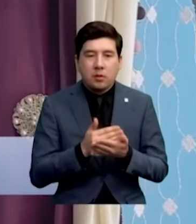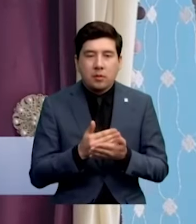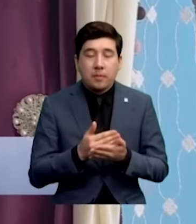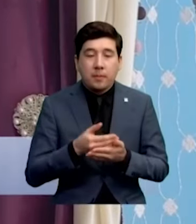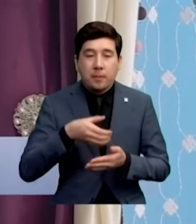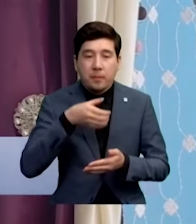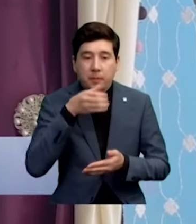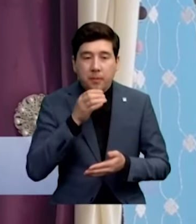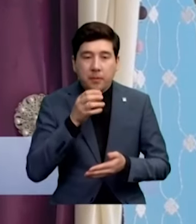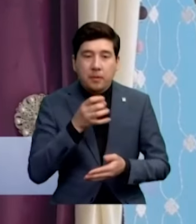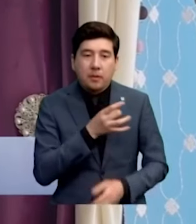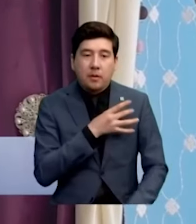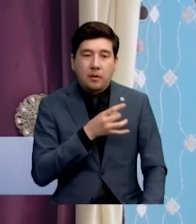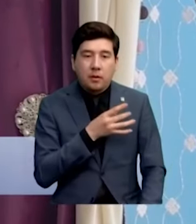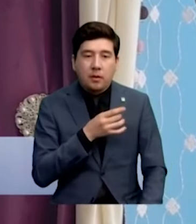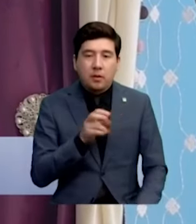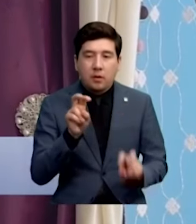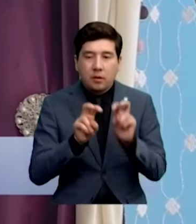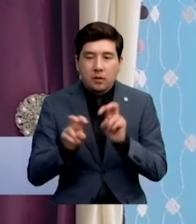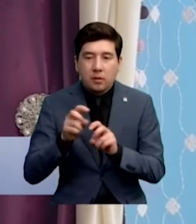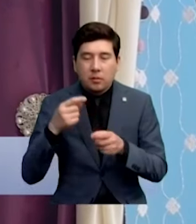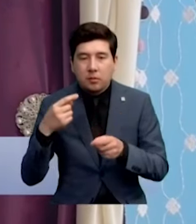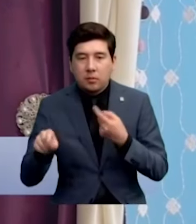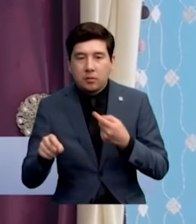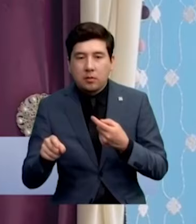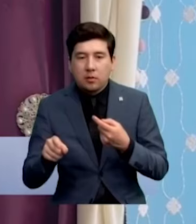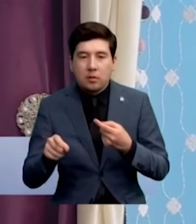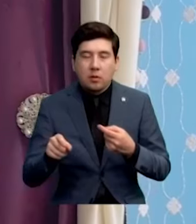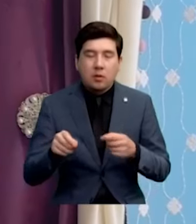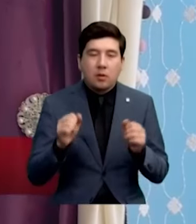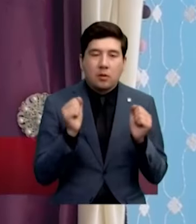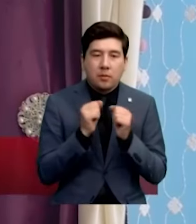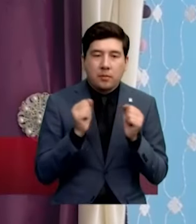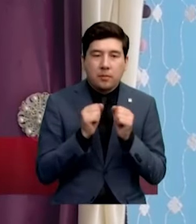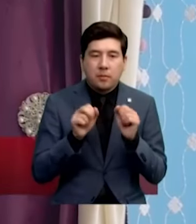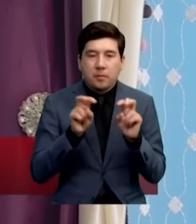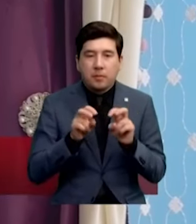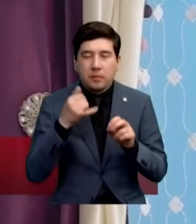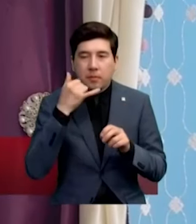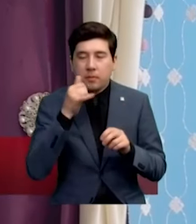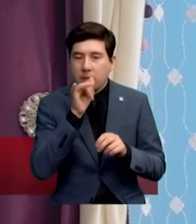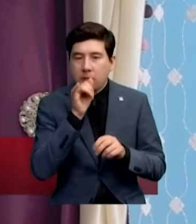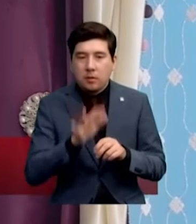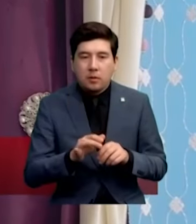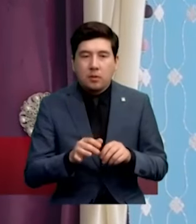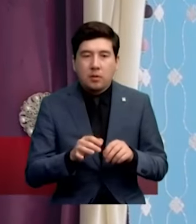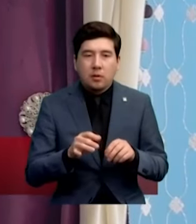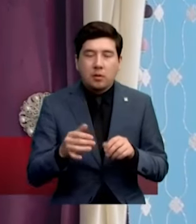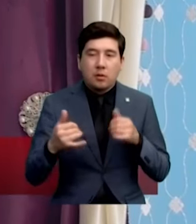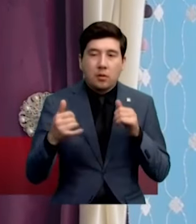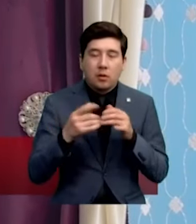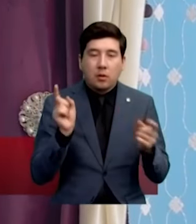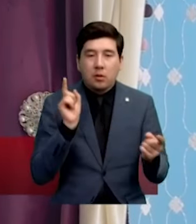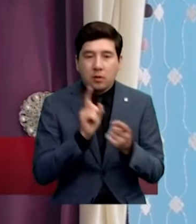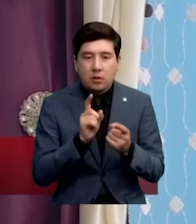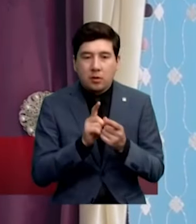тиіп, бір-біреуді іздеп, баяғы қысыменен суықта жатып, біреуден біреу хабар ала алмай, енді хабарларын алып,